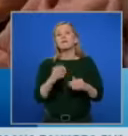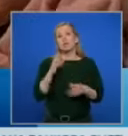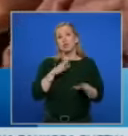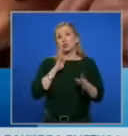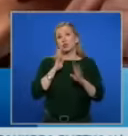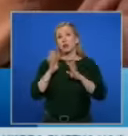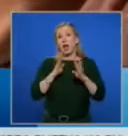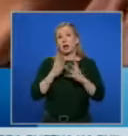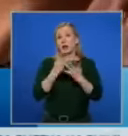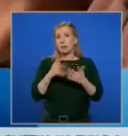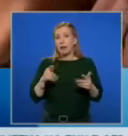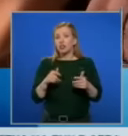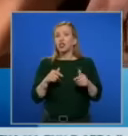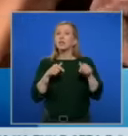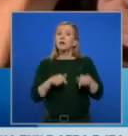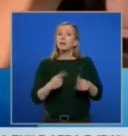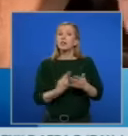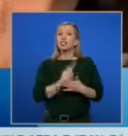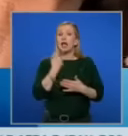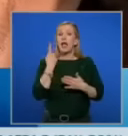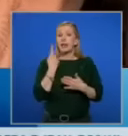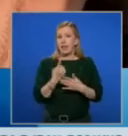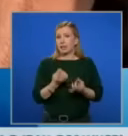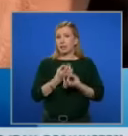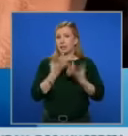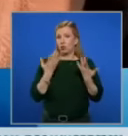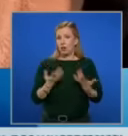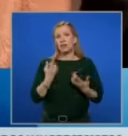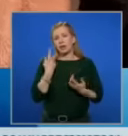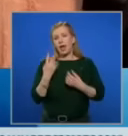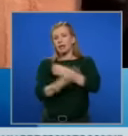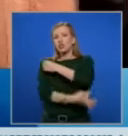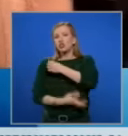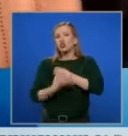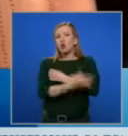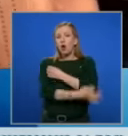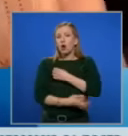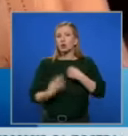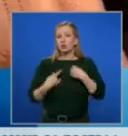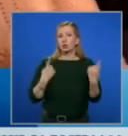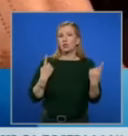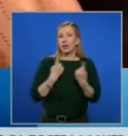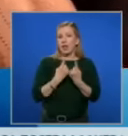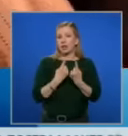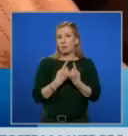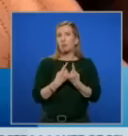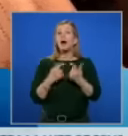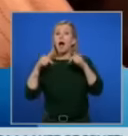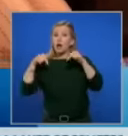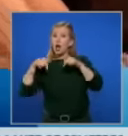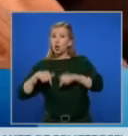социалните мрежи. Това беше едната от ситуациите, едната от историите, с които се срещнахме. Тук